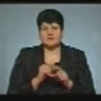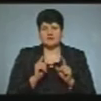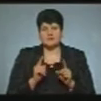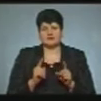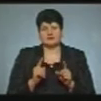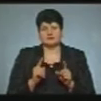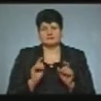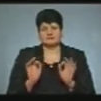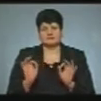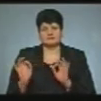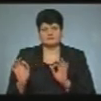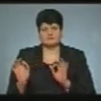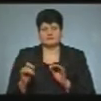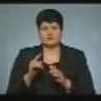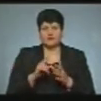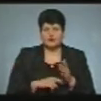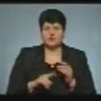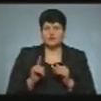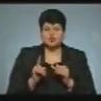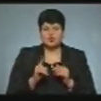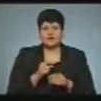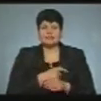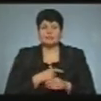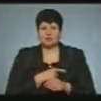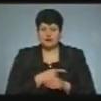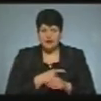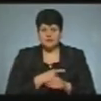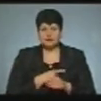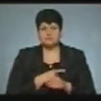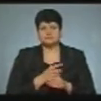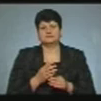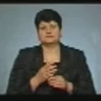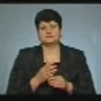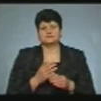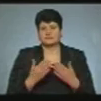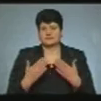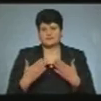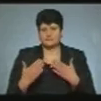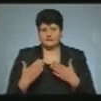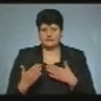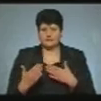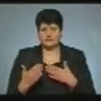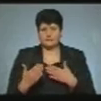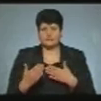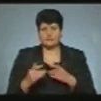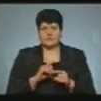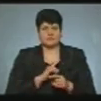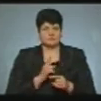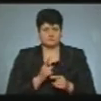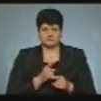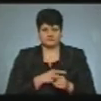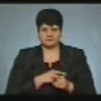полі. І повірте, що депутати налаштовані дуже, скажімо так, я би сказав, навіть радикально, тому